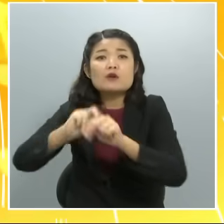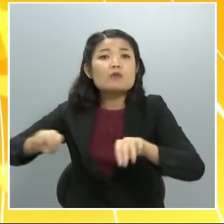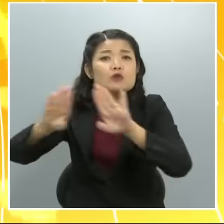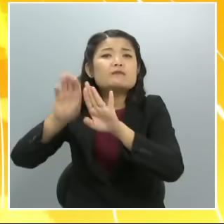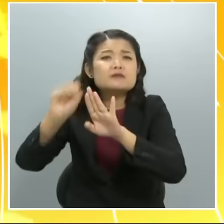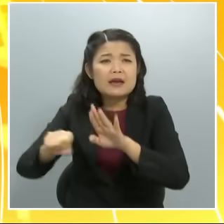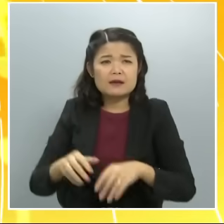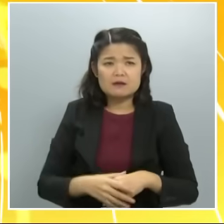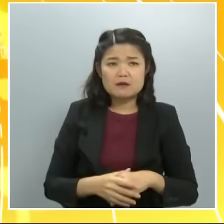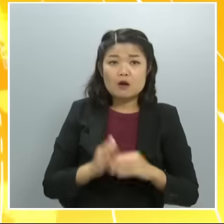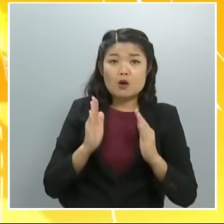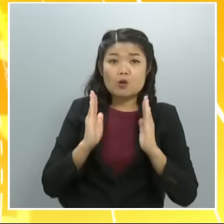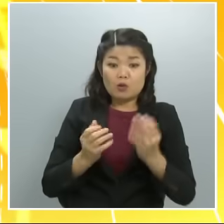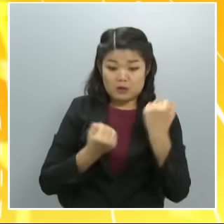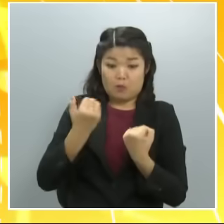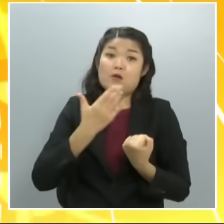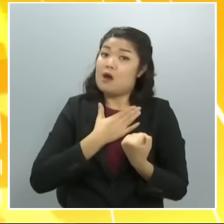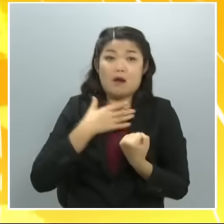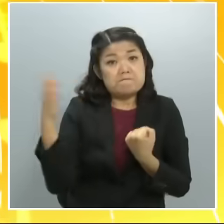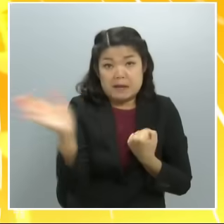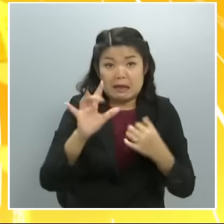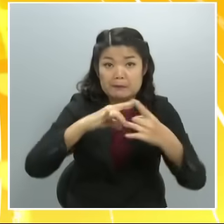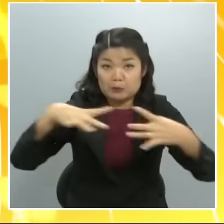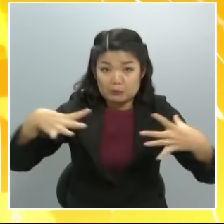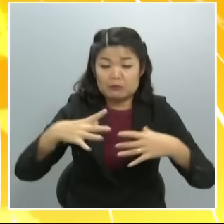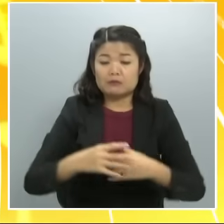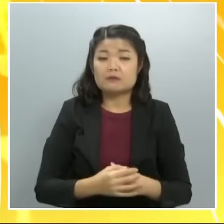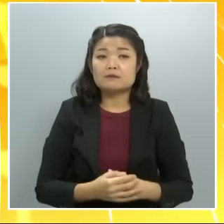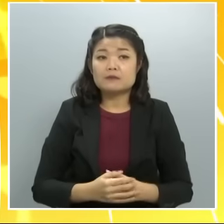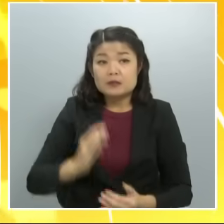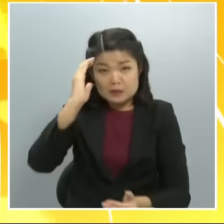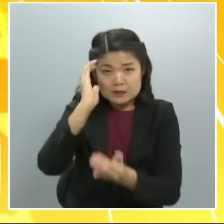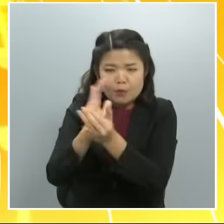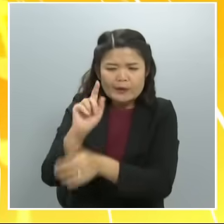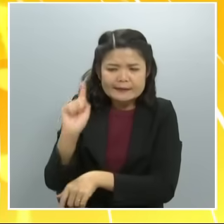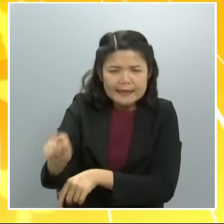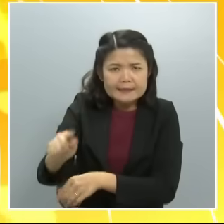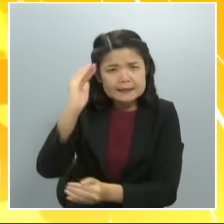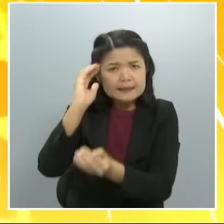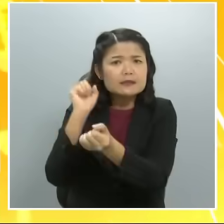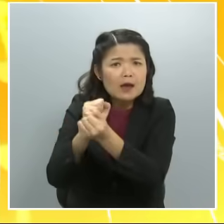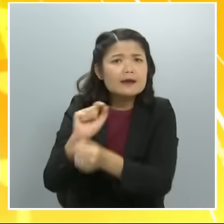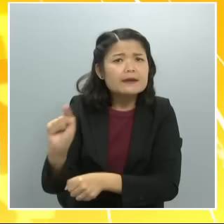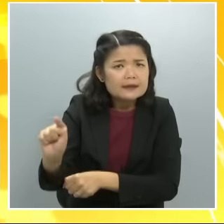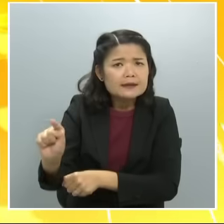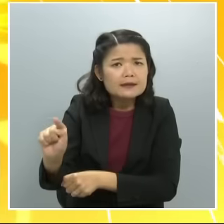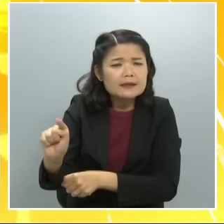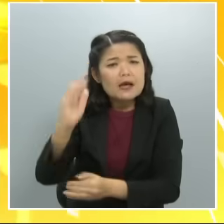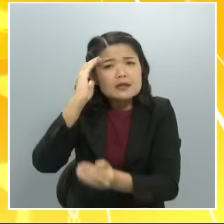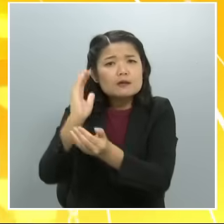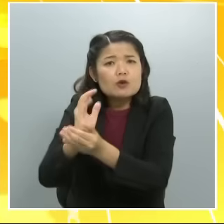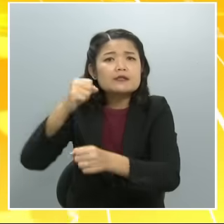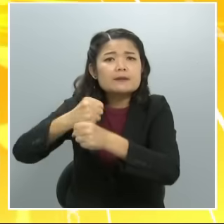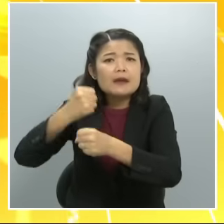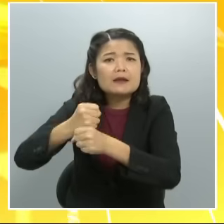ช่คนขับรถของผมท่านบอกว่านายตำรวจคนนี้เป เป็นตำรวจสังกัดตำรวจภูธรเมืองนครปฐ